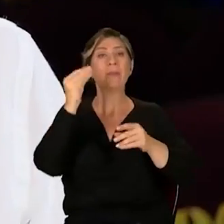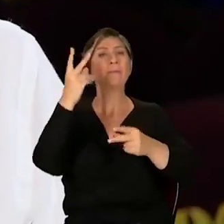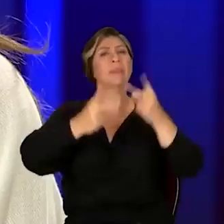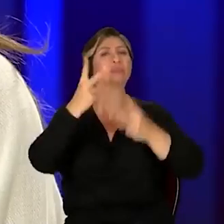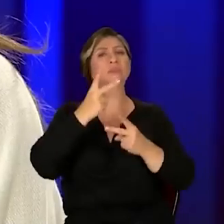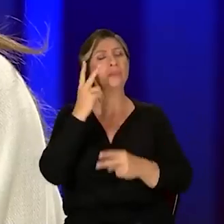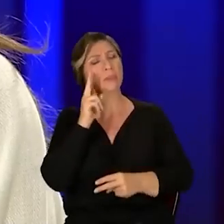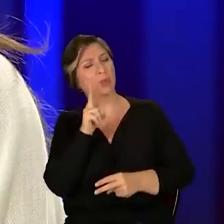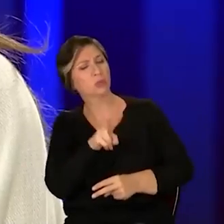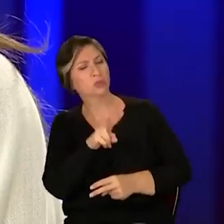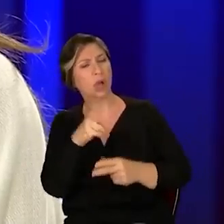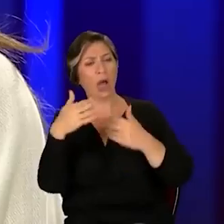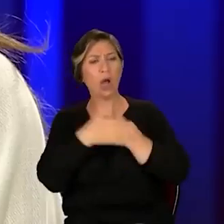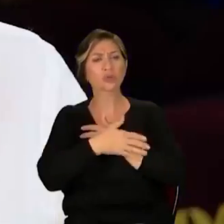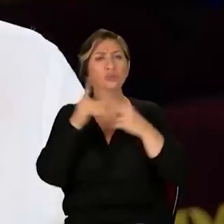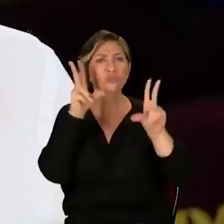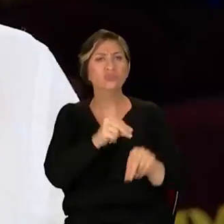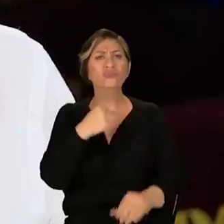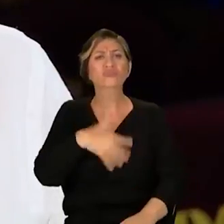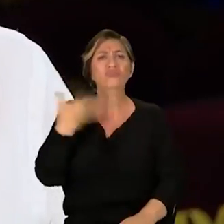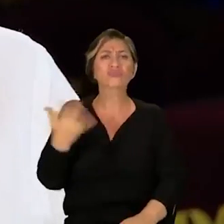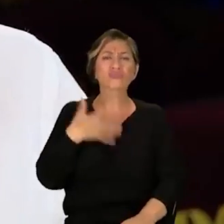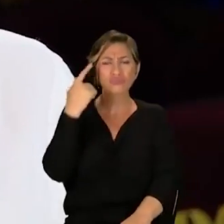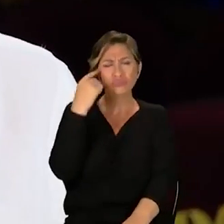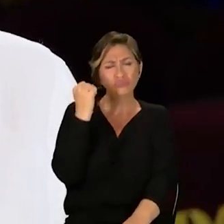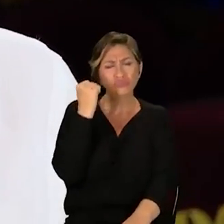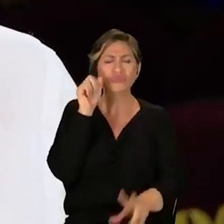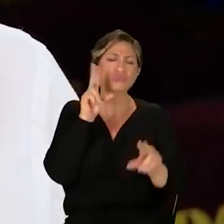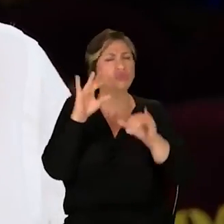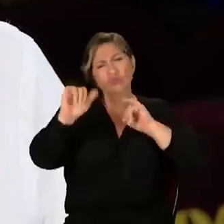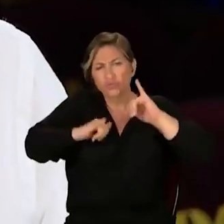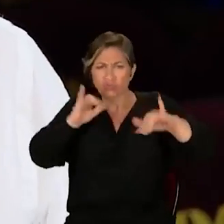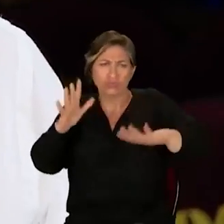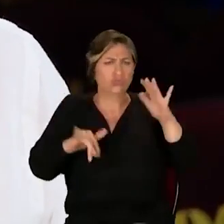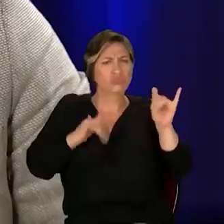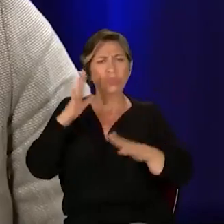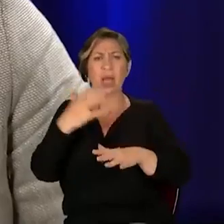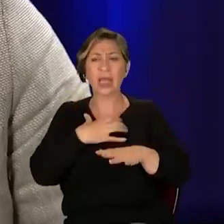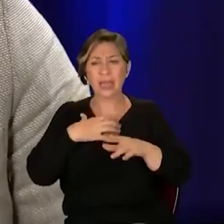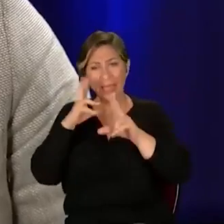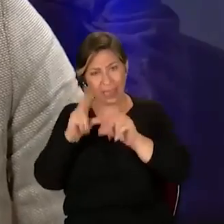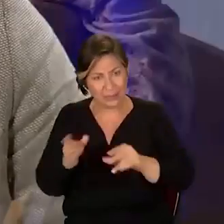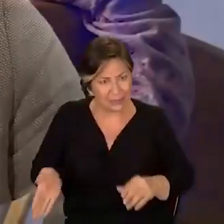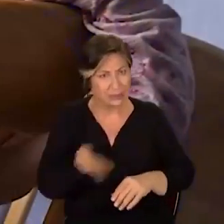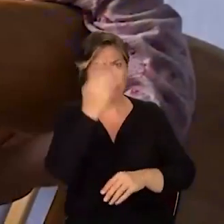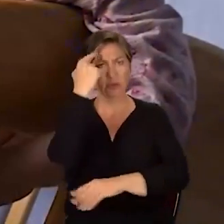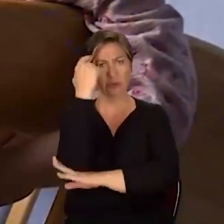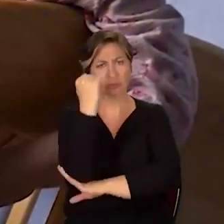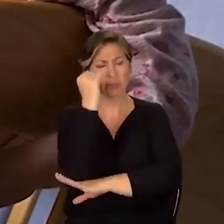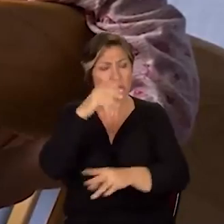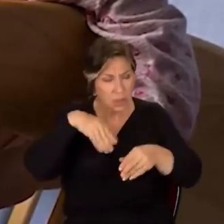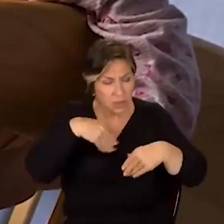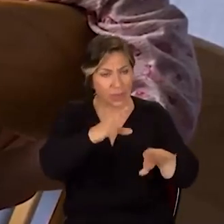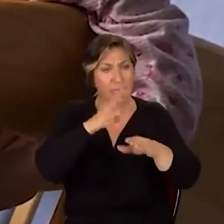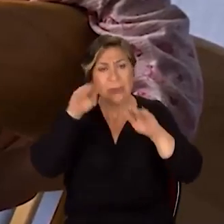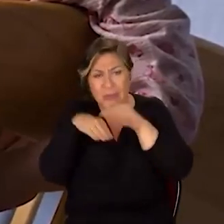çocuklara bakıyorsunuz, akşamları bir türlü uyumak istemiyorlar. Akşam oldu mu huzursuzlanıyorlar, anneleri yatağa git diyor, gitmiyor, gidiyor,